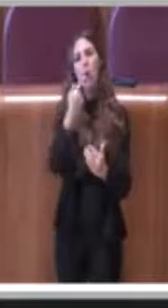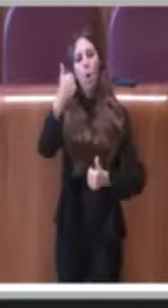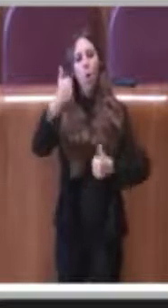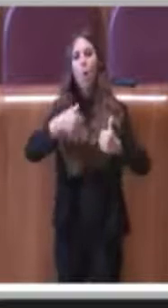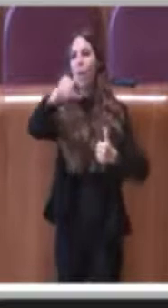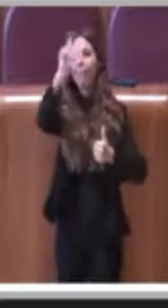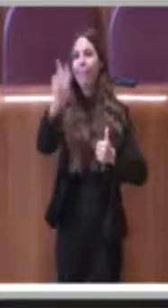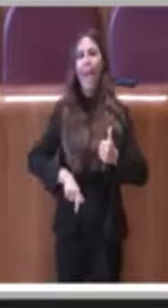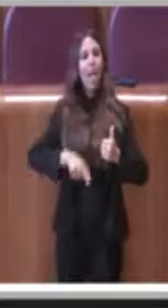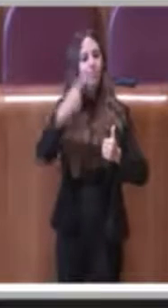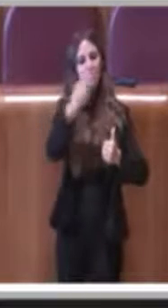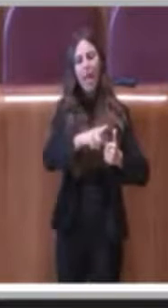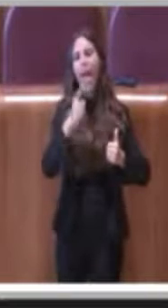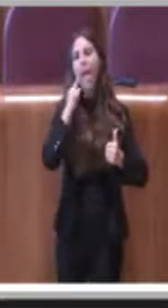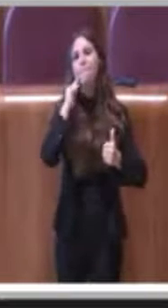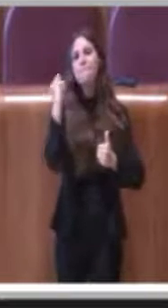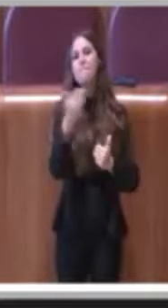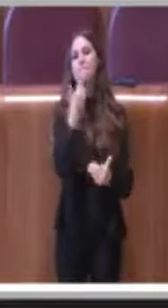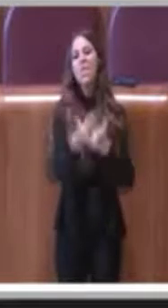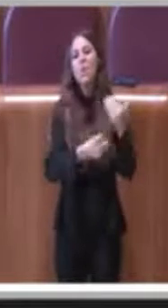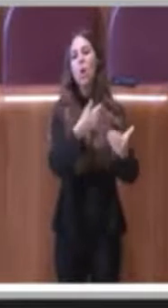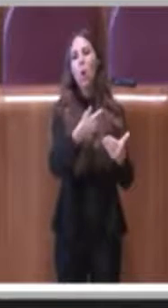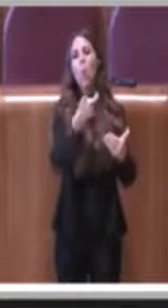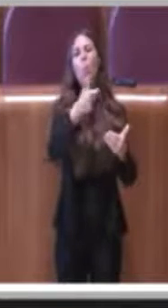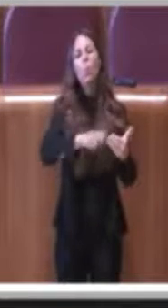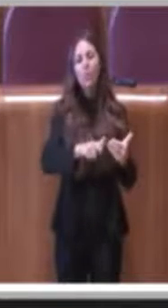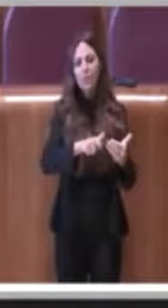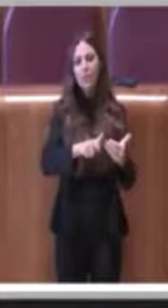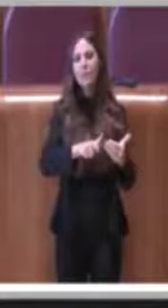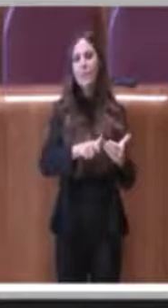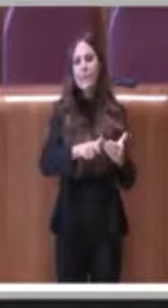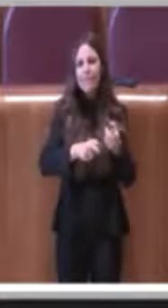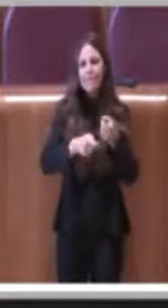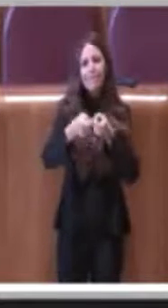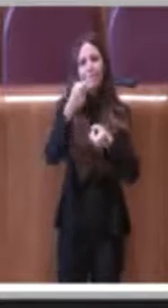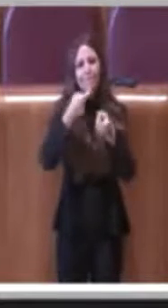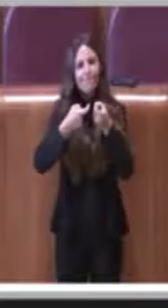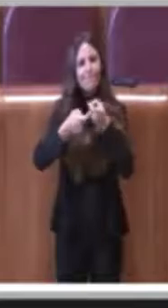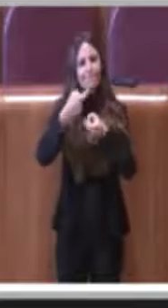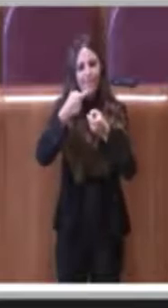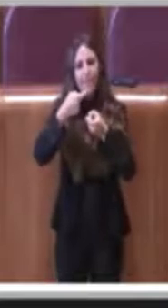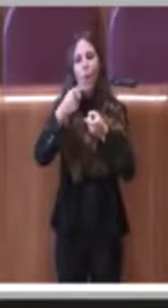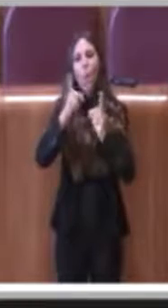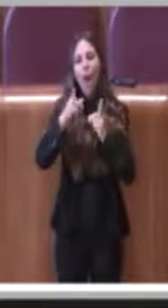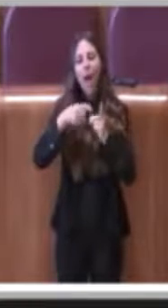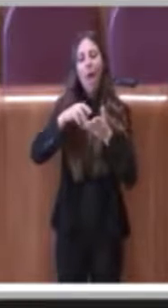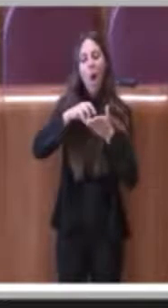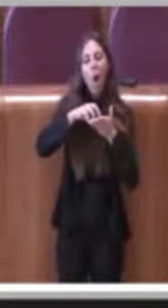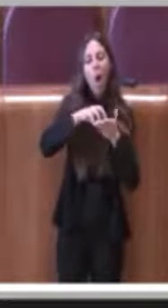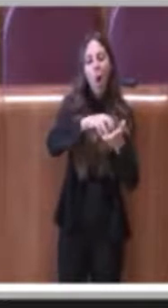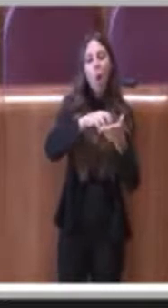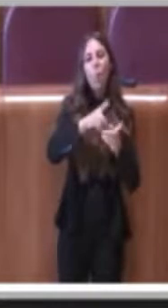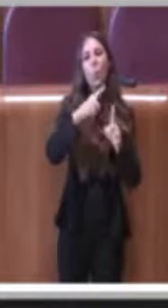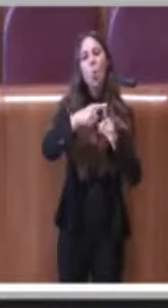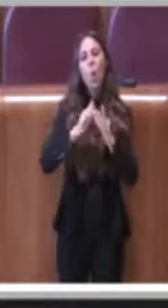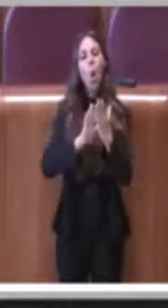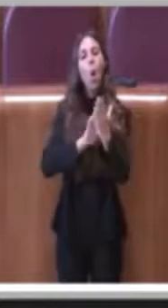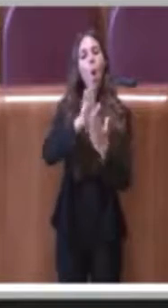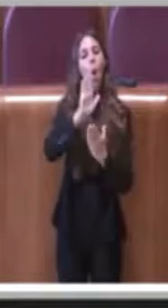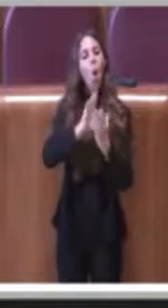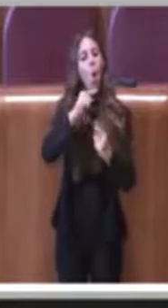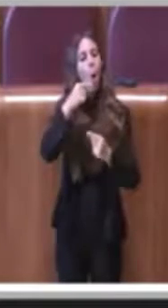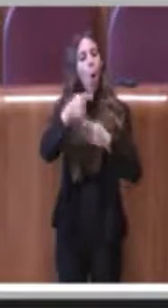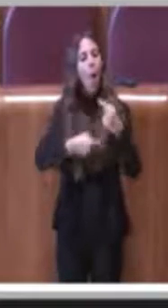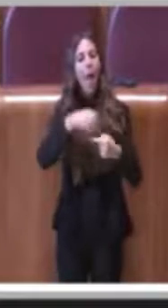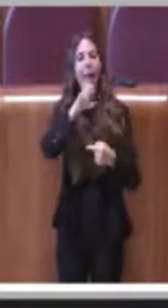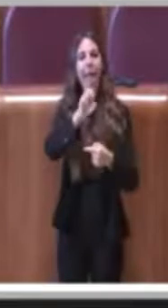questo perché è un piano che è maturato con il contributo, con il confronto continuo di